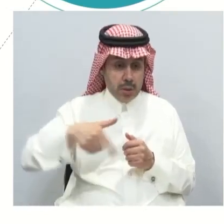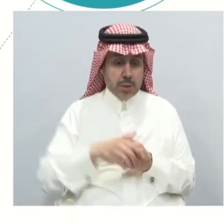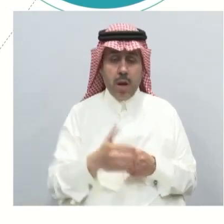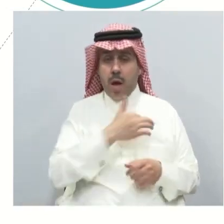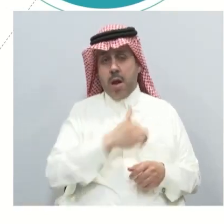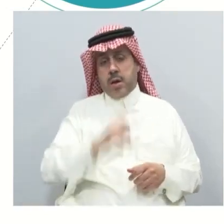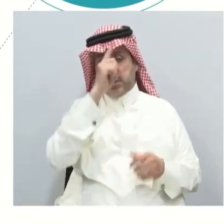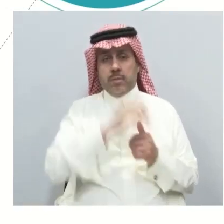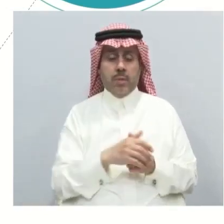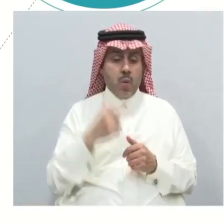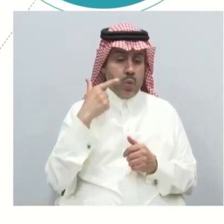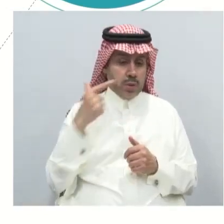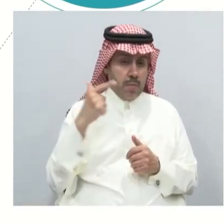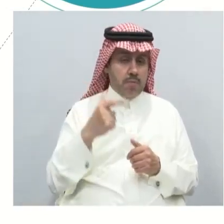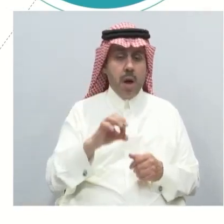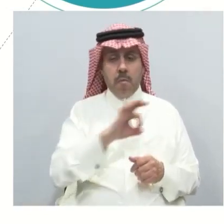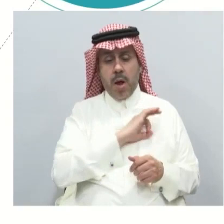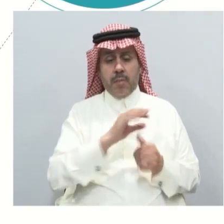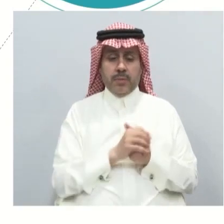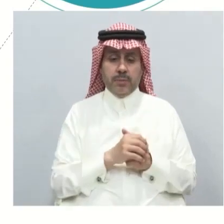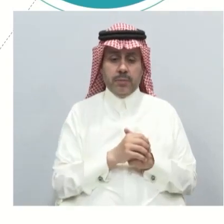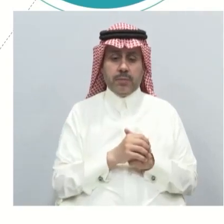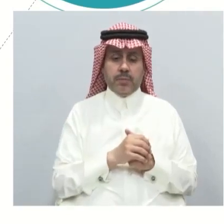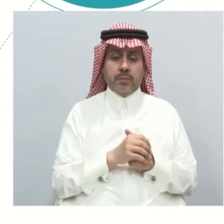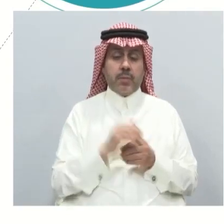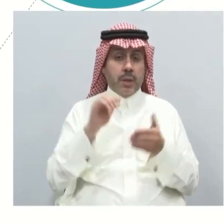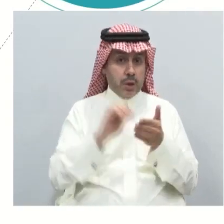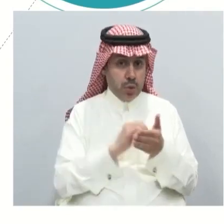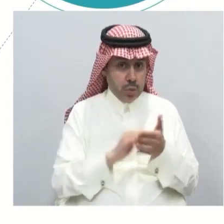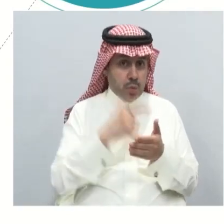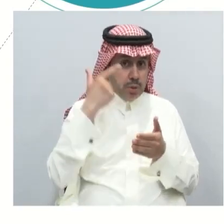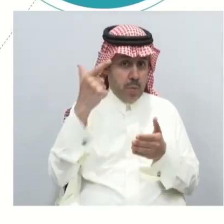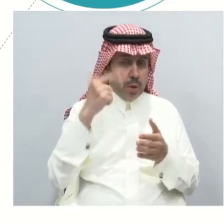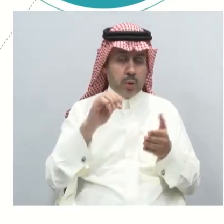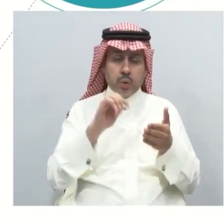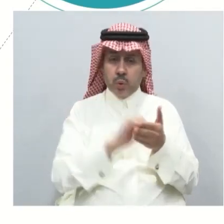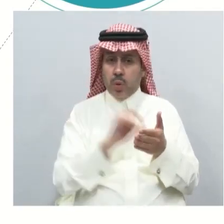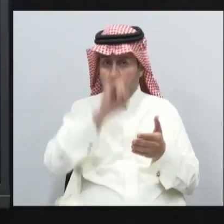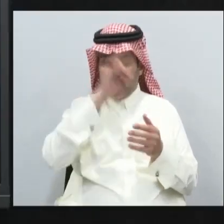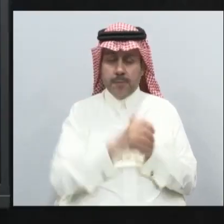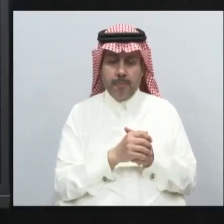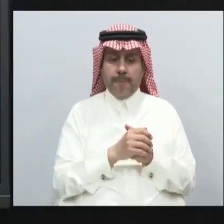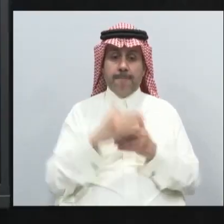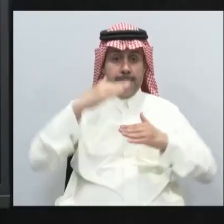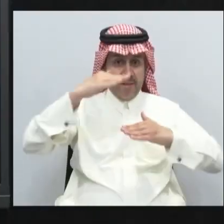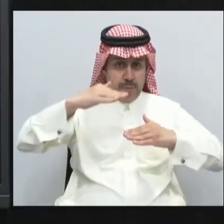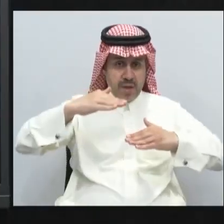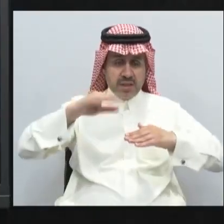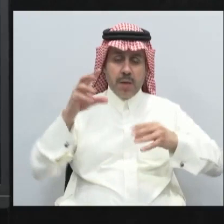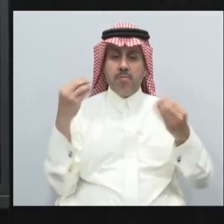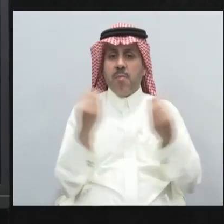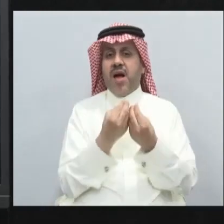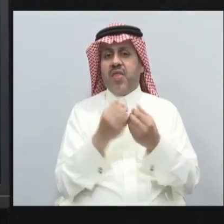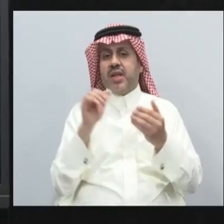الاخلاص والسابع المحبه ومن اراد ان يحفظها فهناك بيت جمعت هذه السبعه